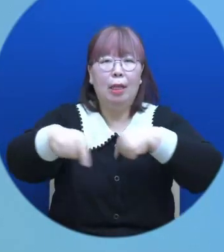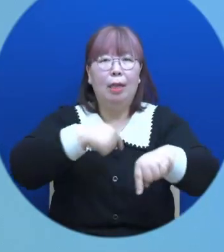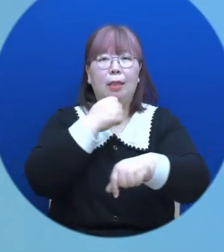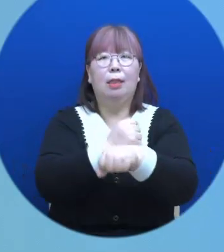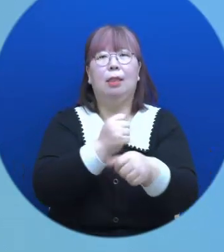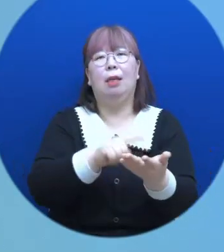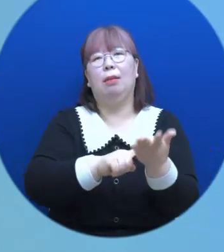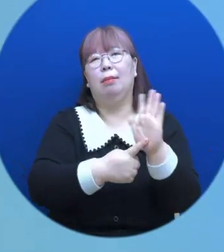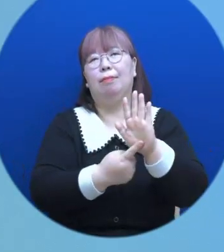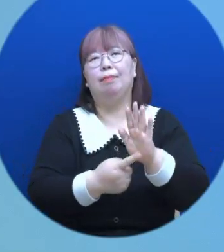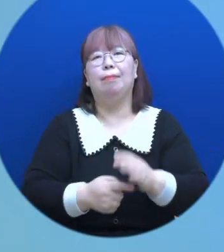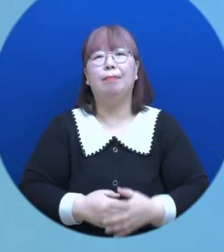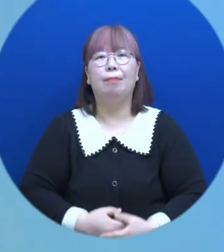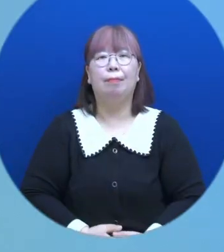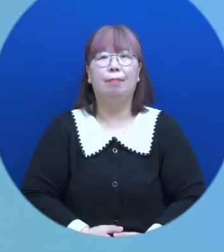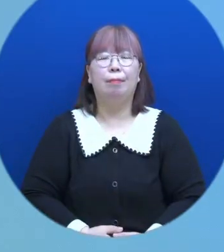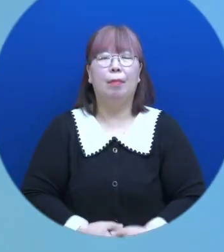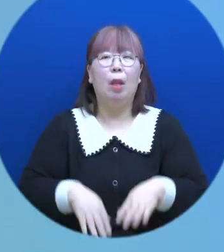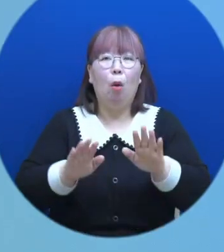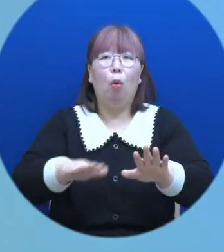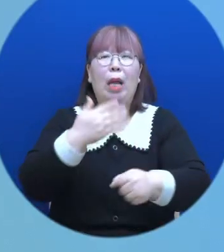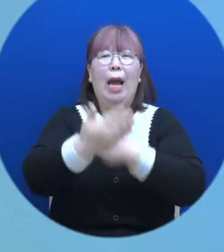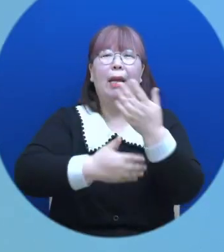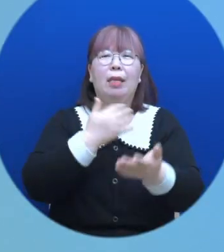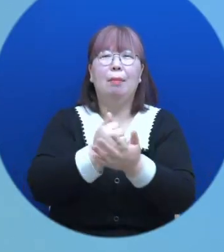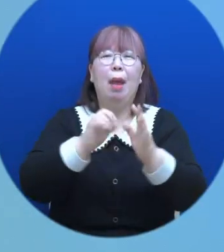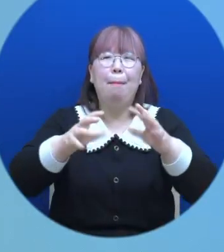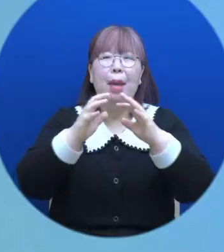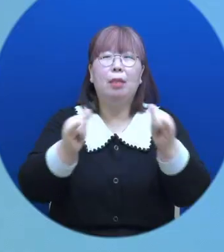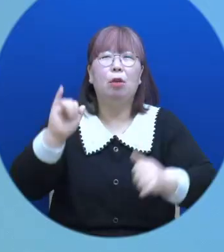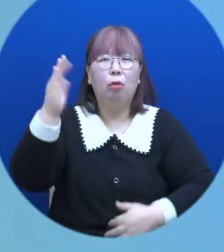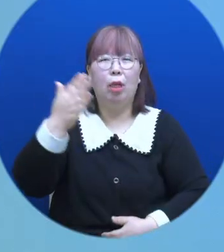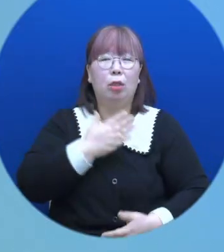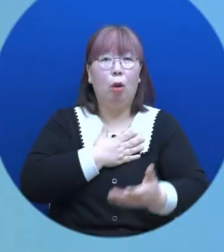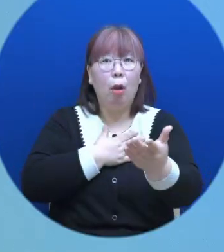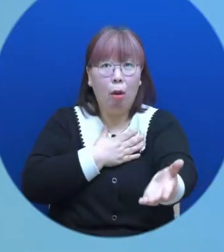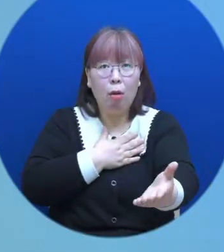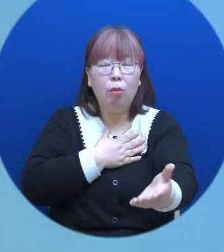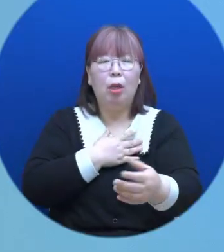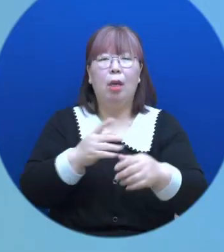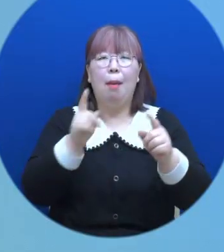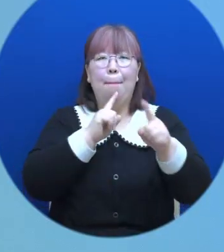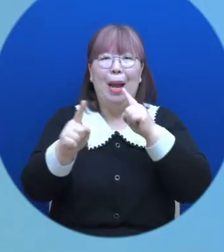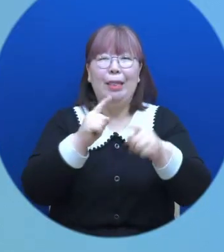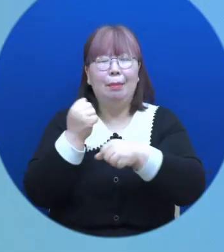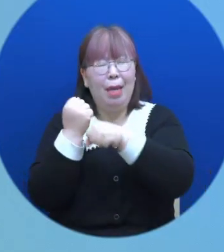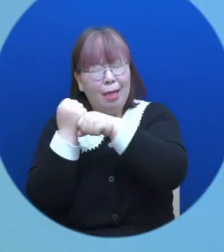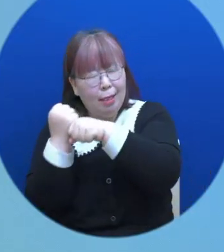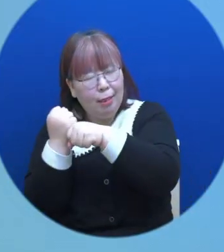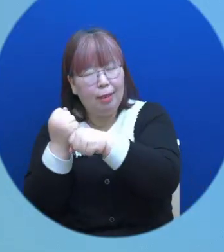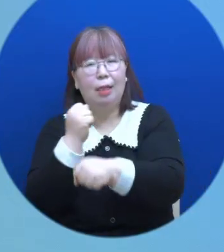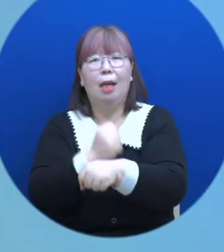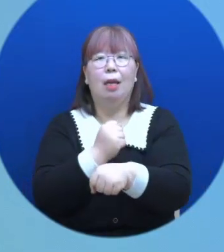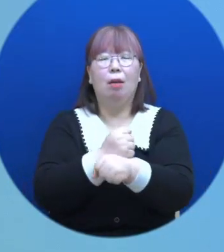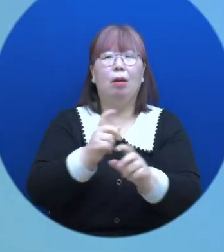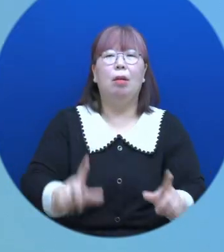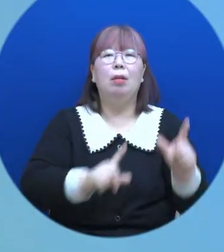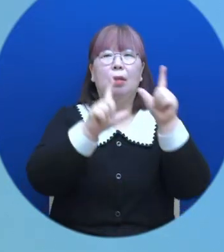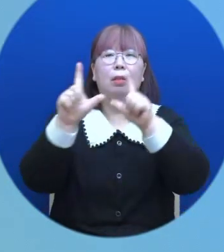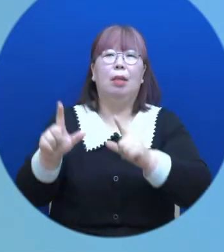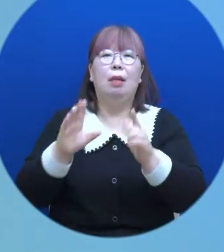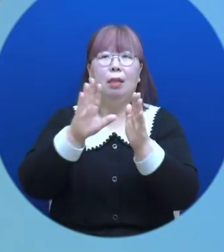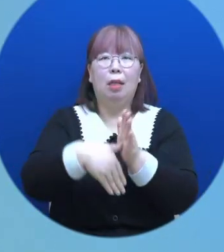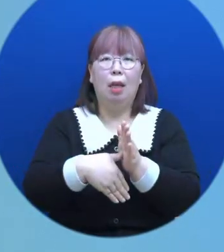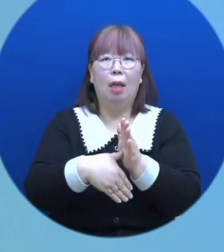있지 않습니까? 오늘 하나님의 백성된 저와 여러분이 말씀에 의지하여 살아가게 되어질